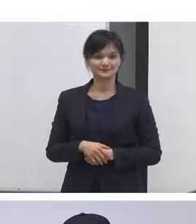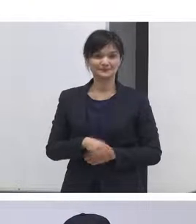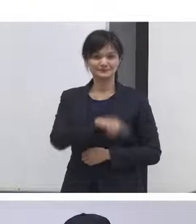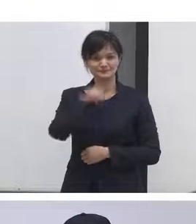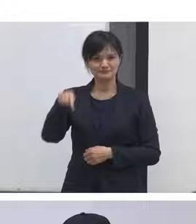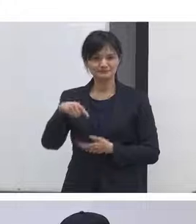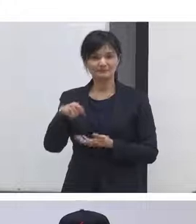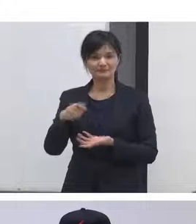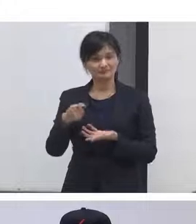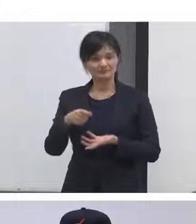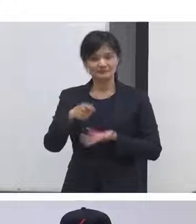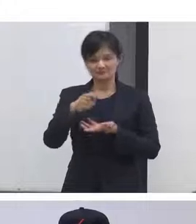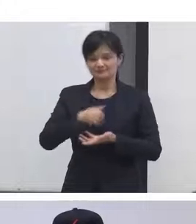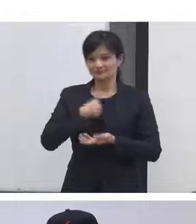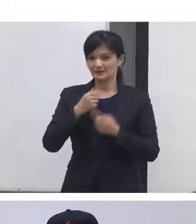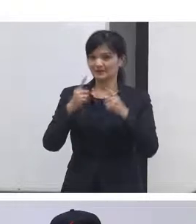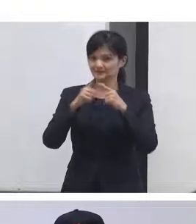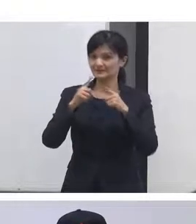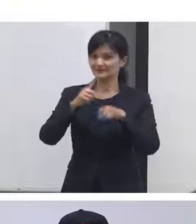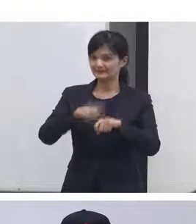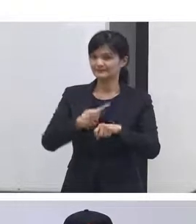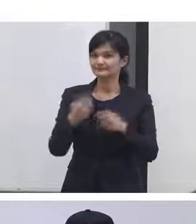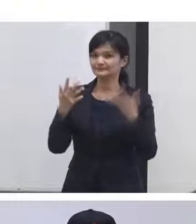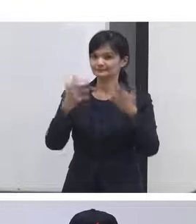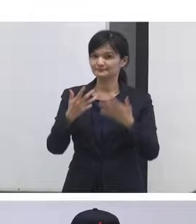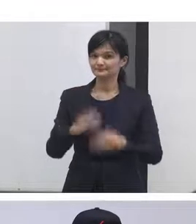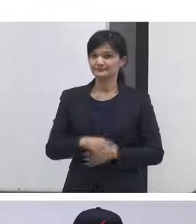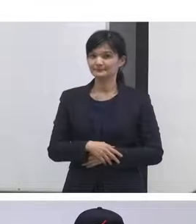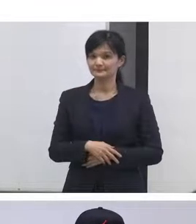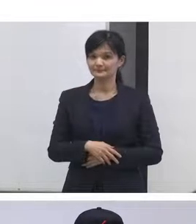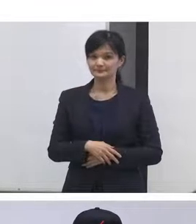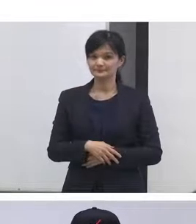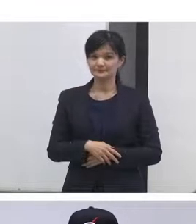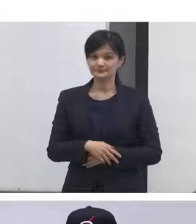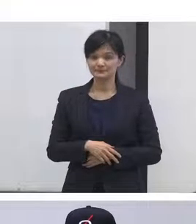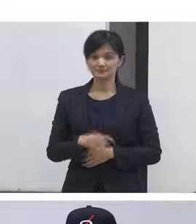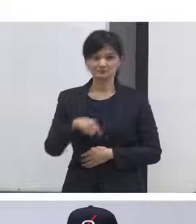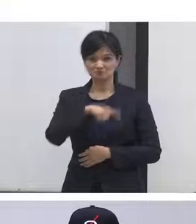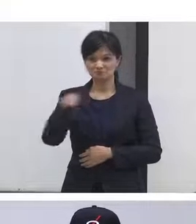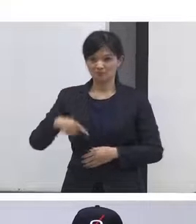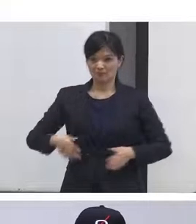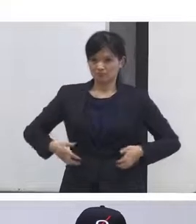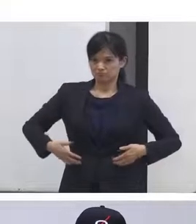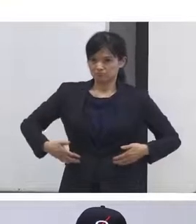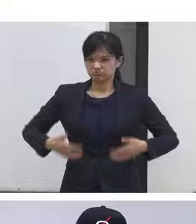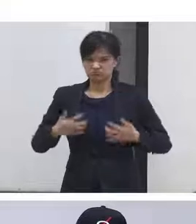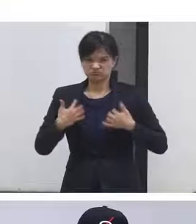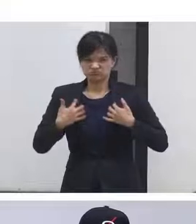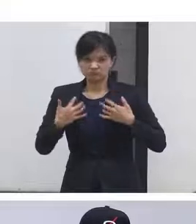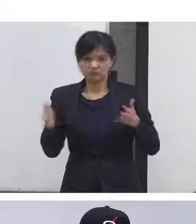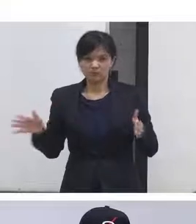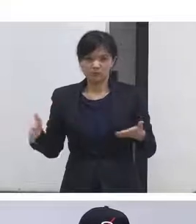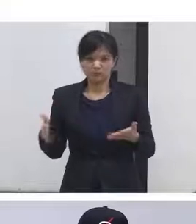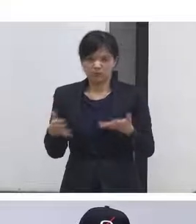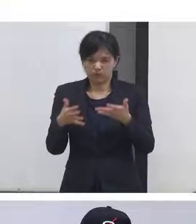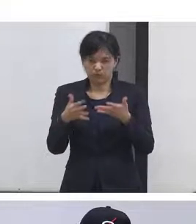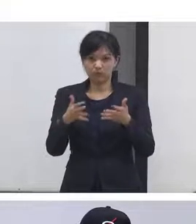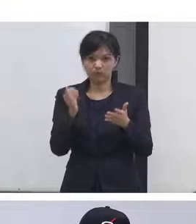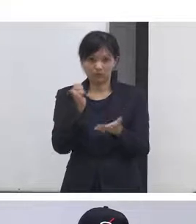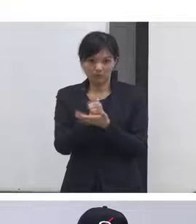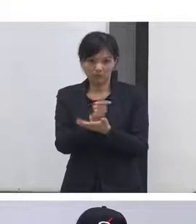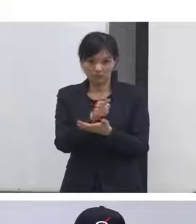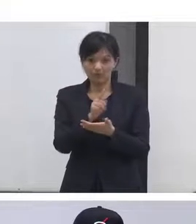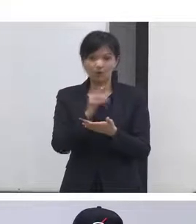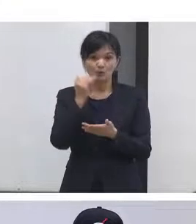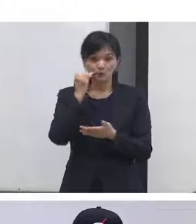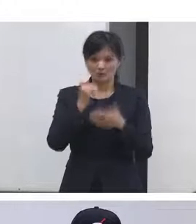这还是回归到人性，大家很习惯就变成说因为一个群情激愤，那在群情激愤底下他的意见领袖只要